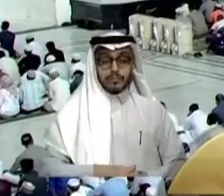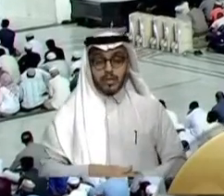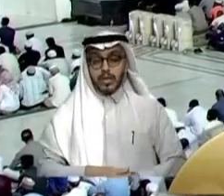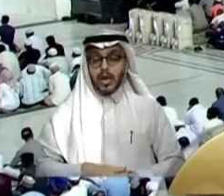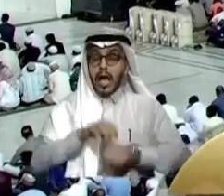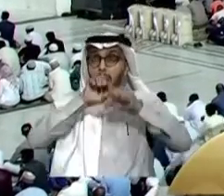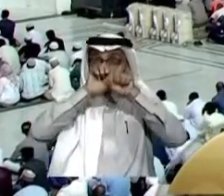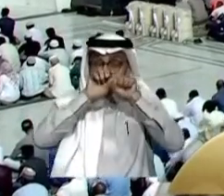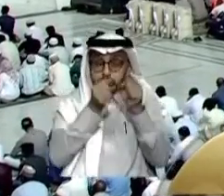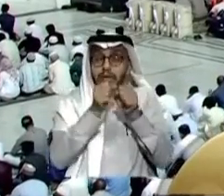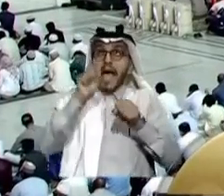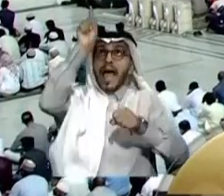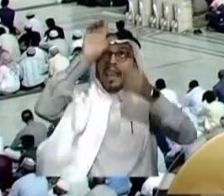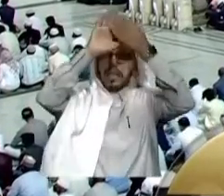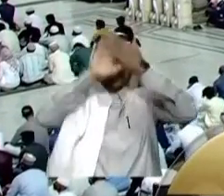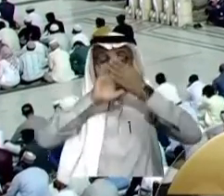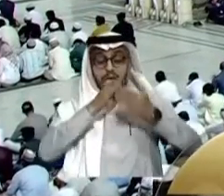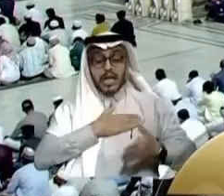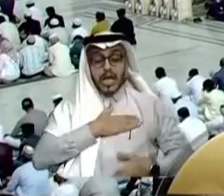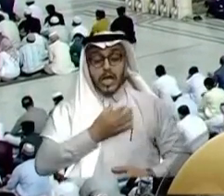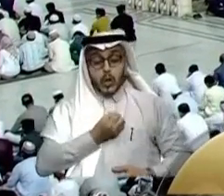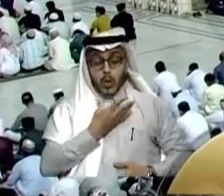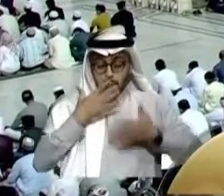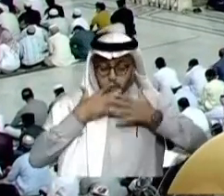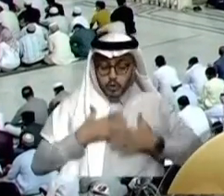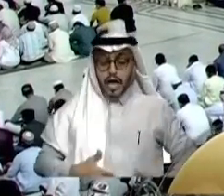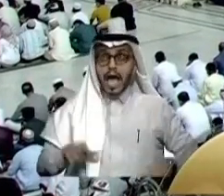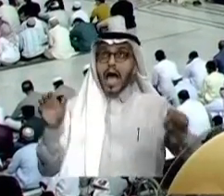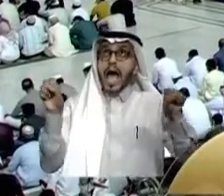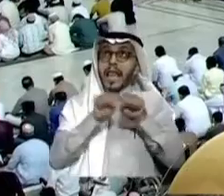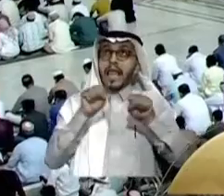جبار يجبر القلوب والأجساد